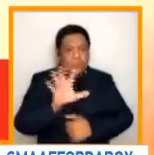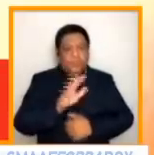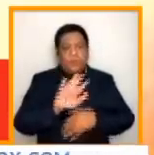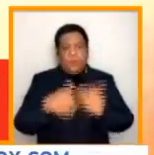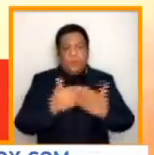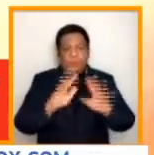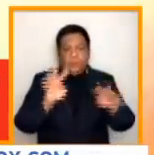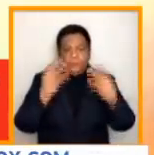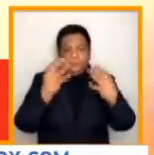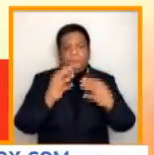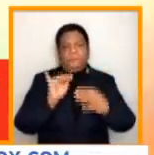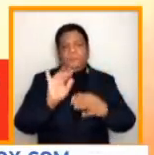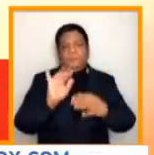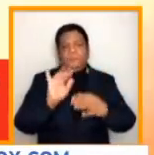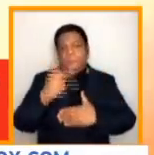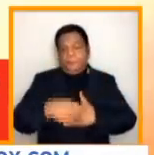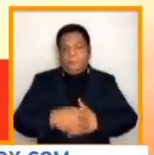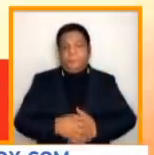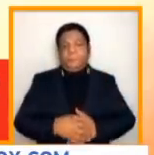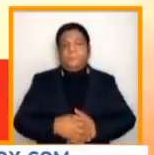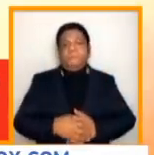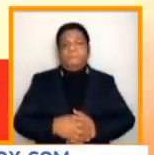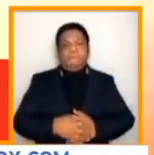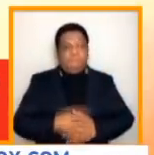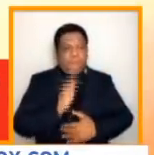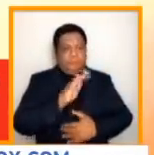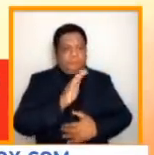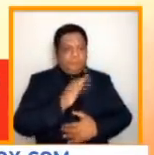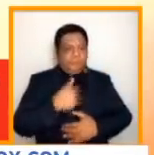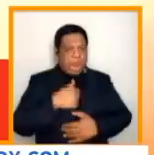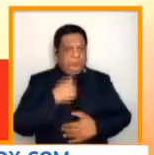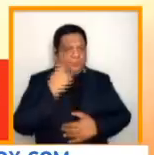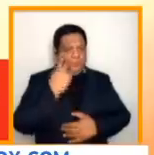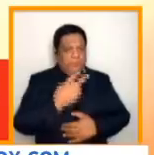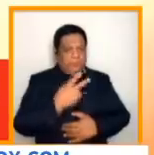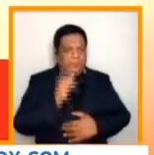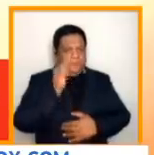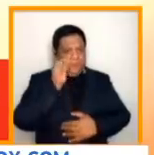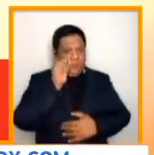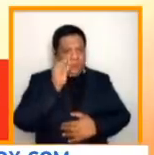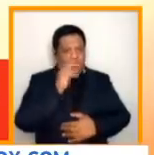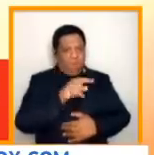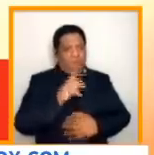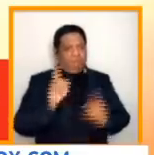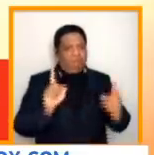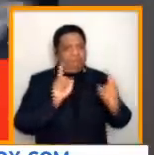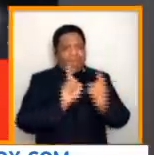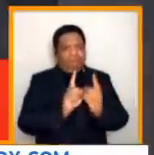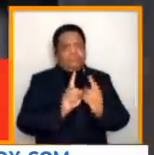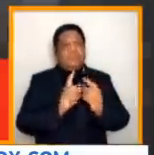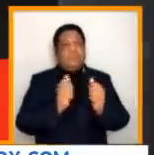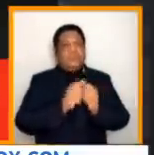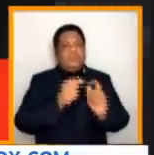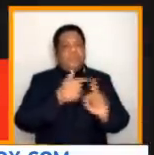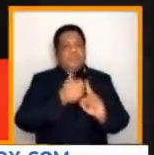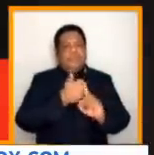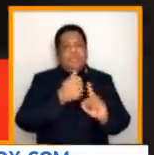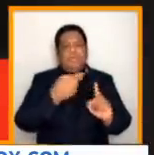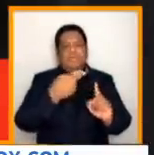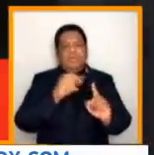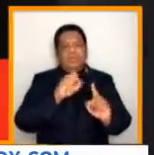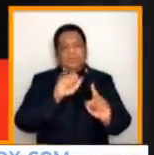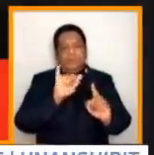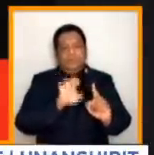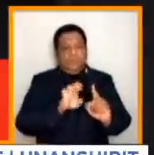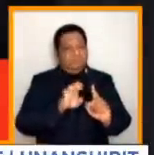programa. General, nakita namin yung video. Nakausap niyo po itong si Master Sergeant Hensi Zinampan. Anong paliwanag niya?